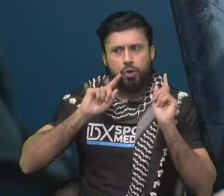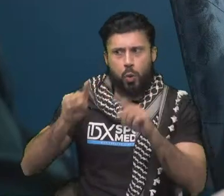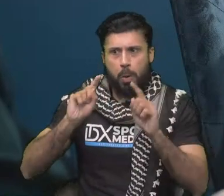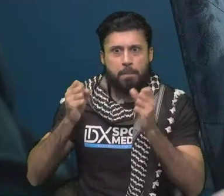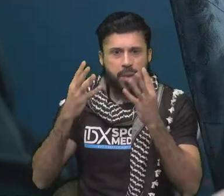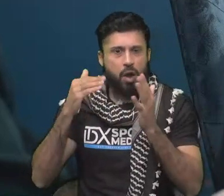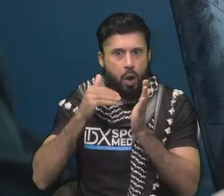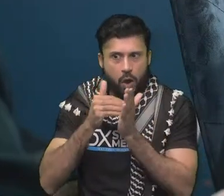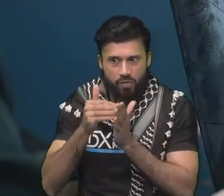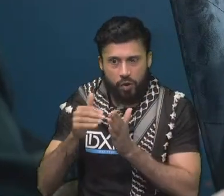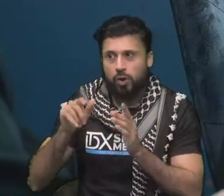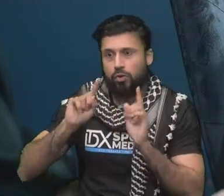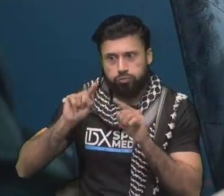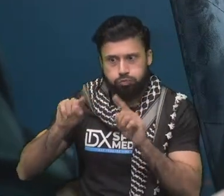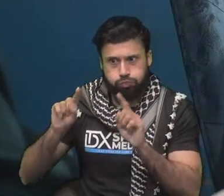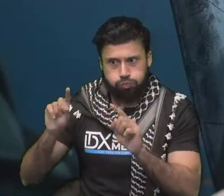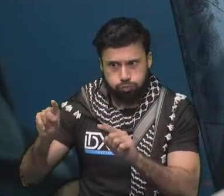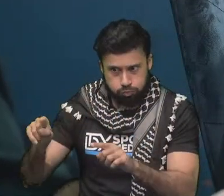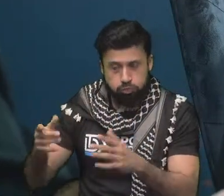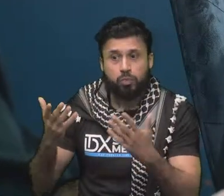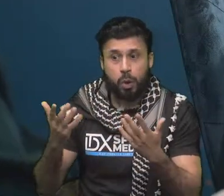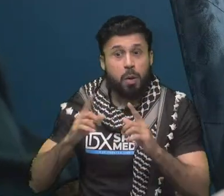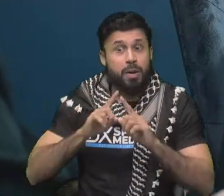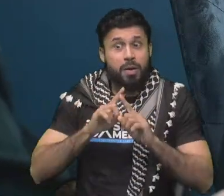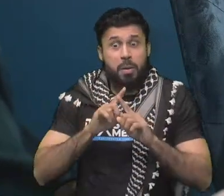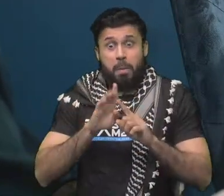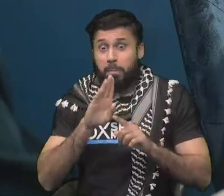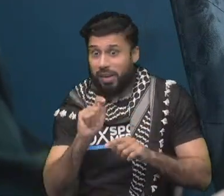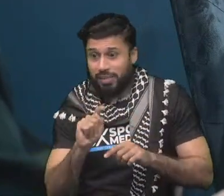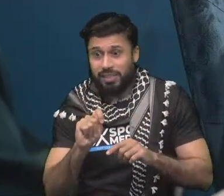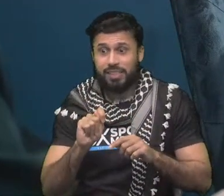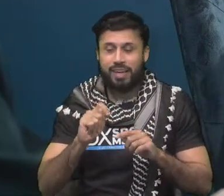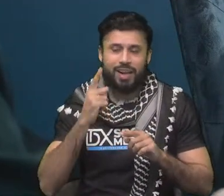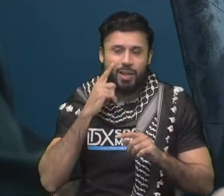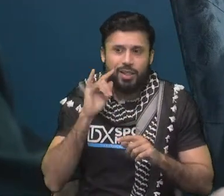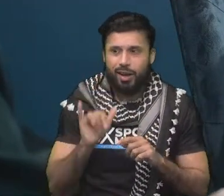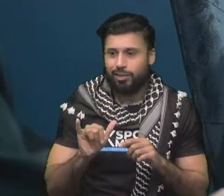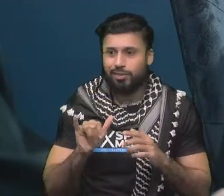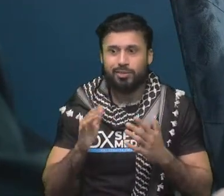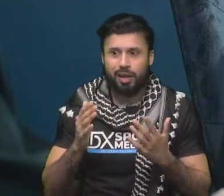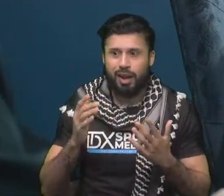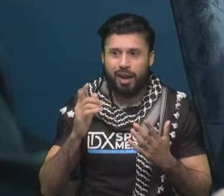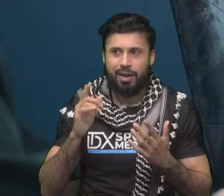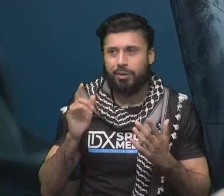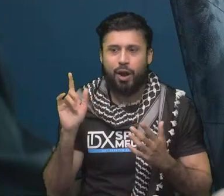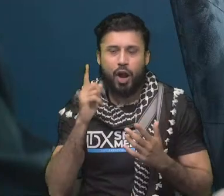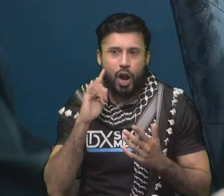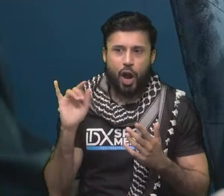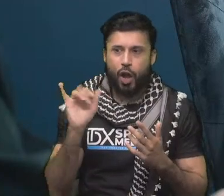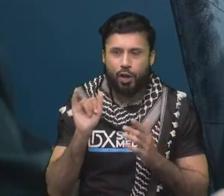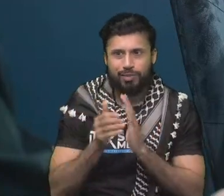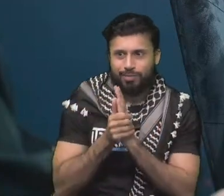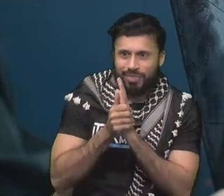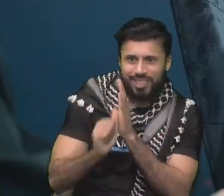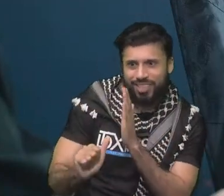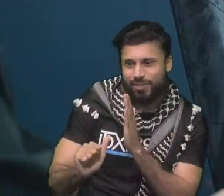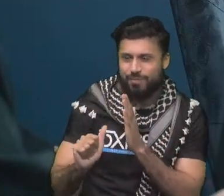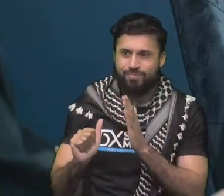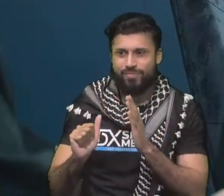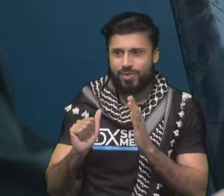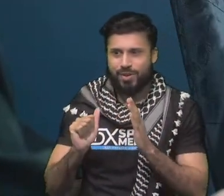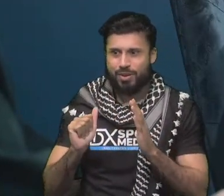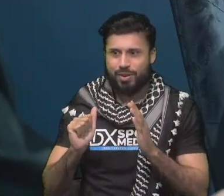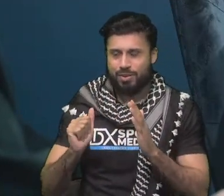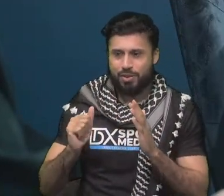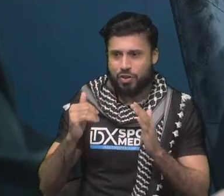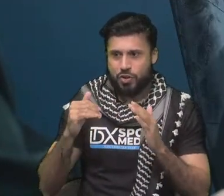أحدنا ما فعل اغتسل وطاف بالبيت أسبوعا, like we do, take a shower, we make tawaf 7 times around the Kaaba, and alhamdulillah,